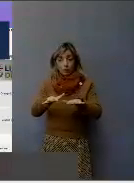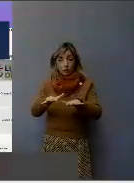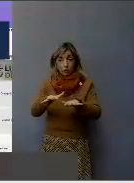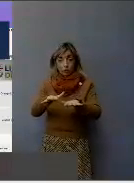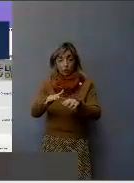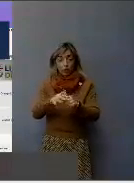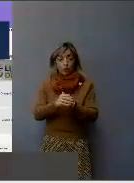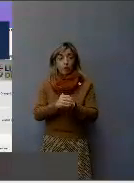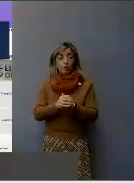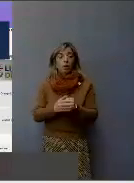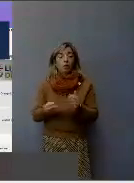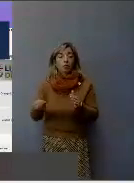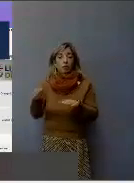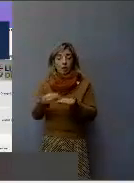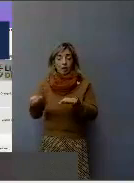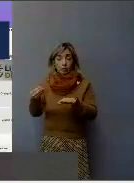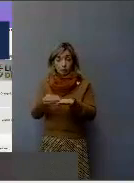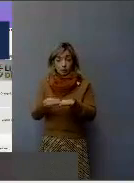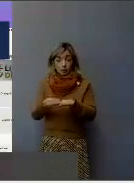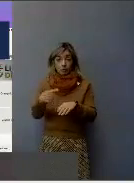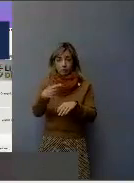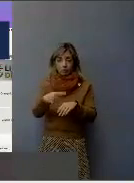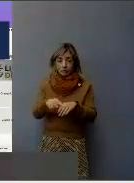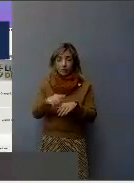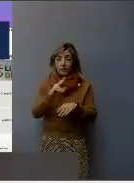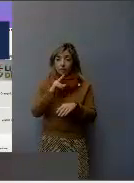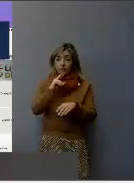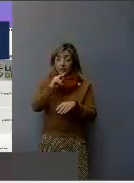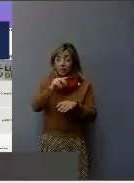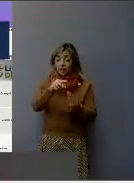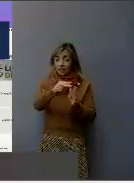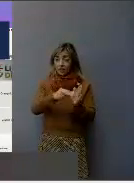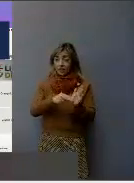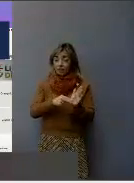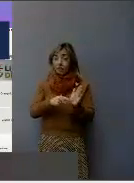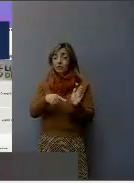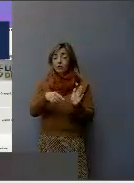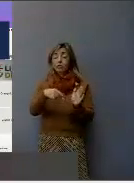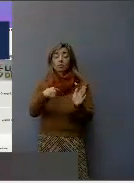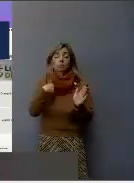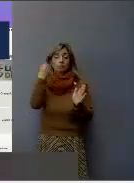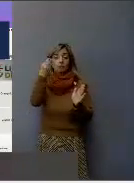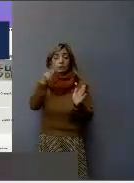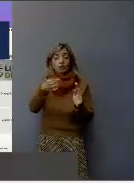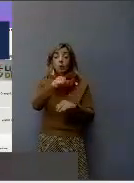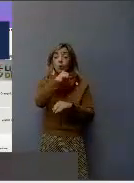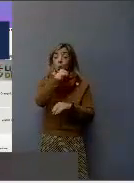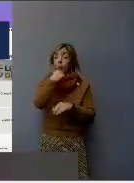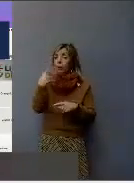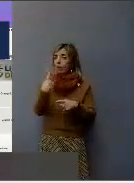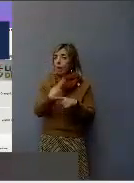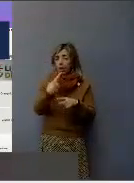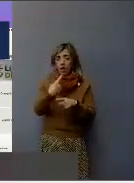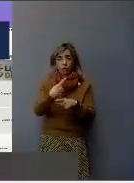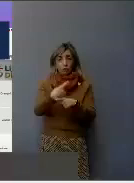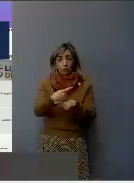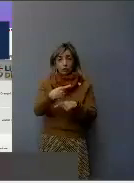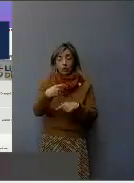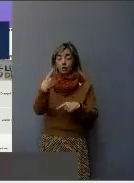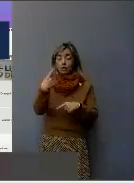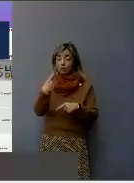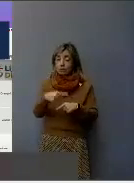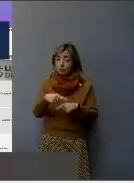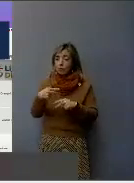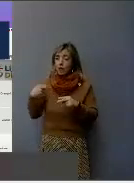la ritengo utile necessario opportune anche perché sono anni che non